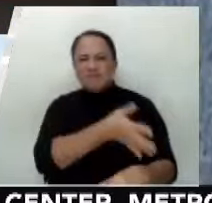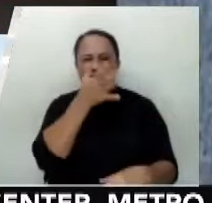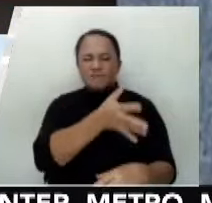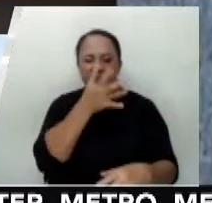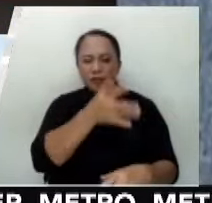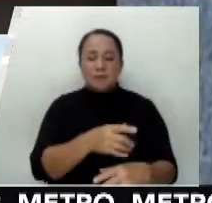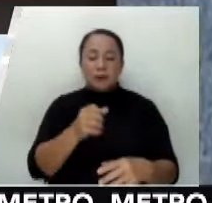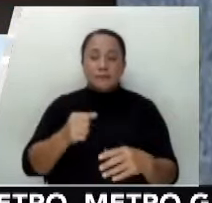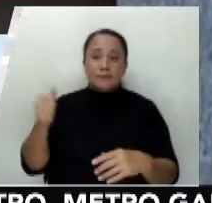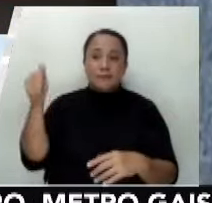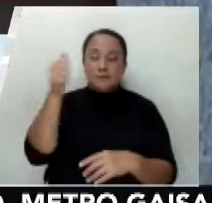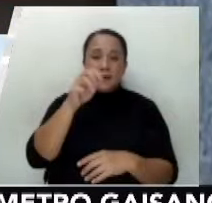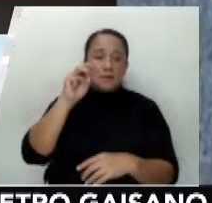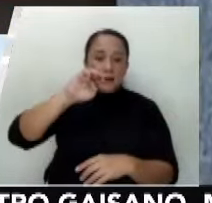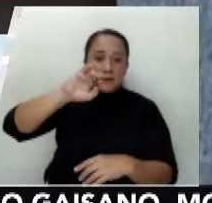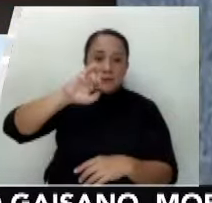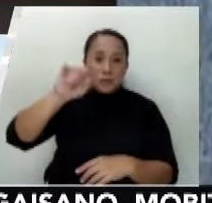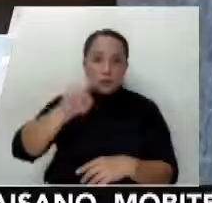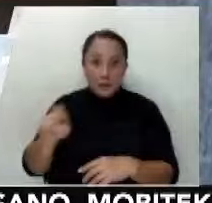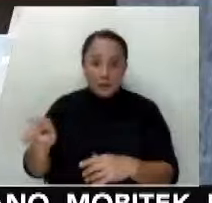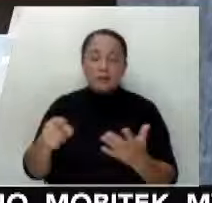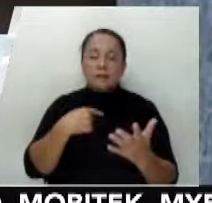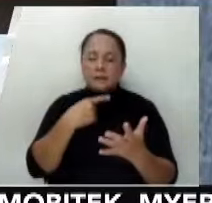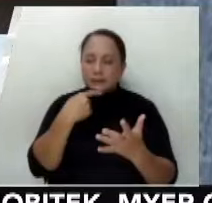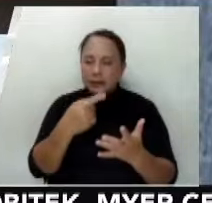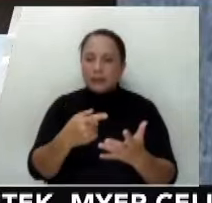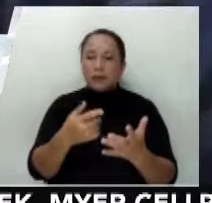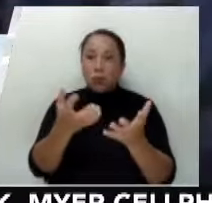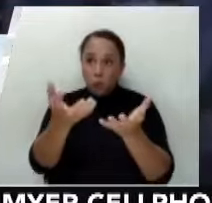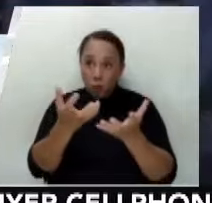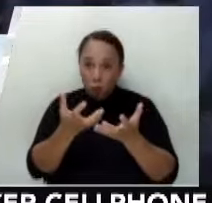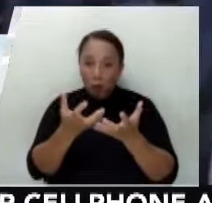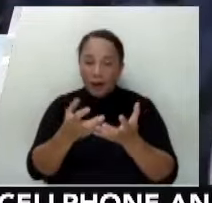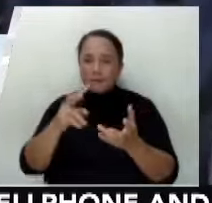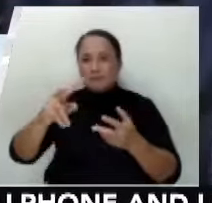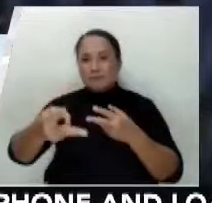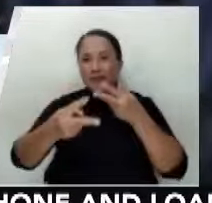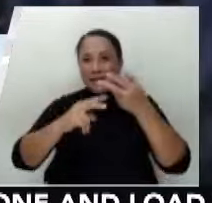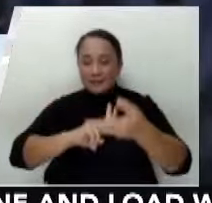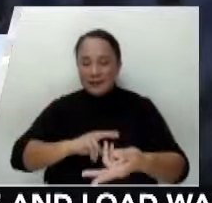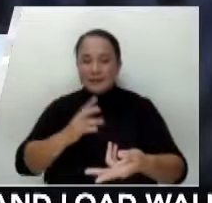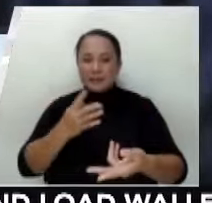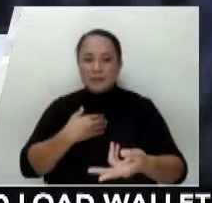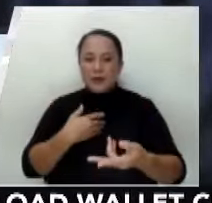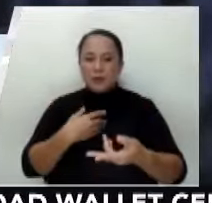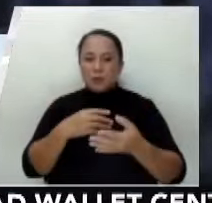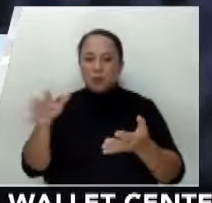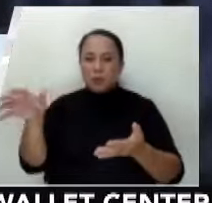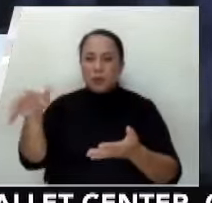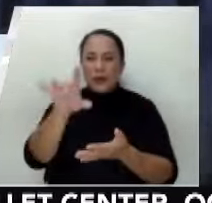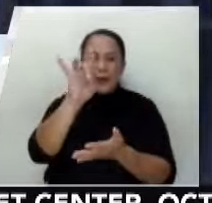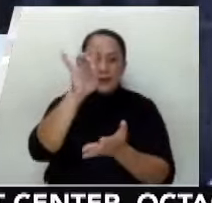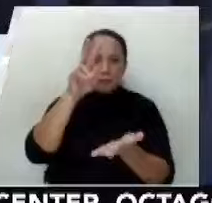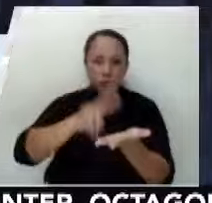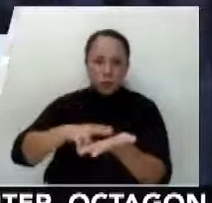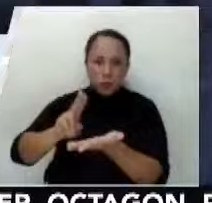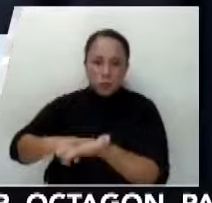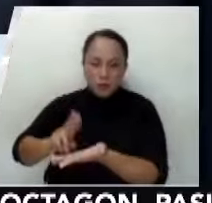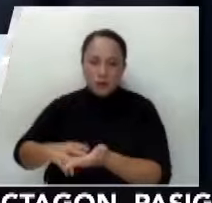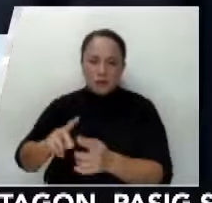subiri ng hangg bukas ang mga senador na nagnanais baligtarin ito sa pamamagitan ng pagkalap ng walong pirma sa ngayon Apat pa lang ang